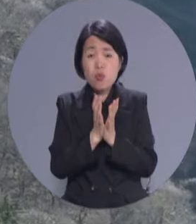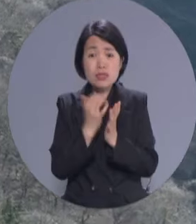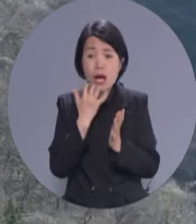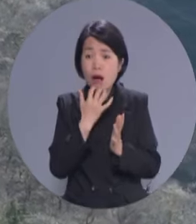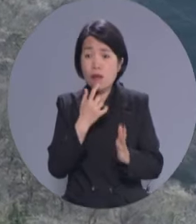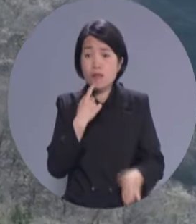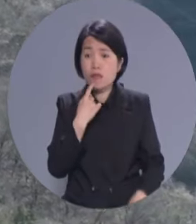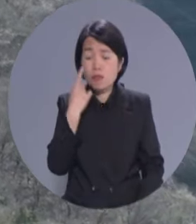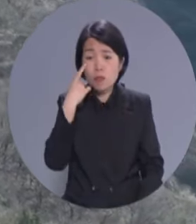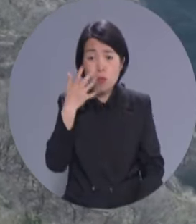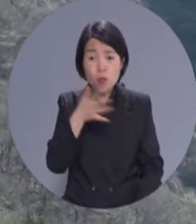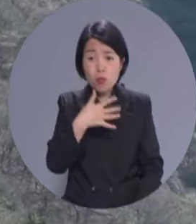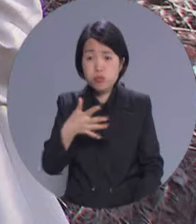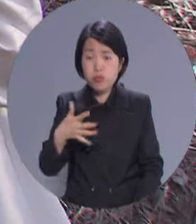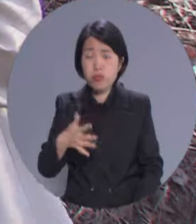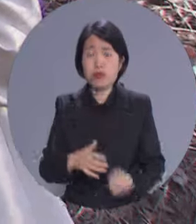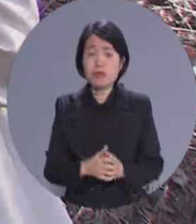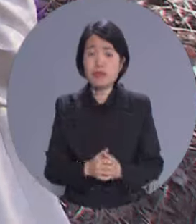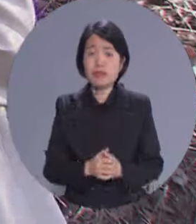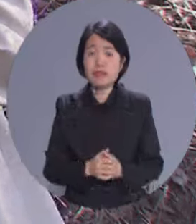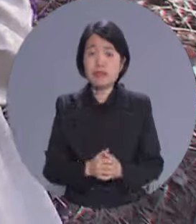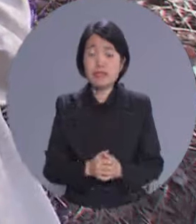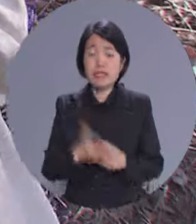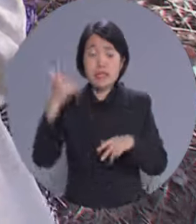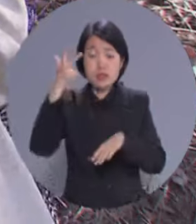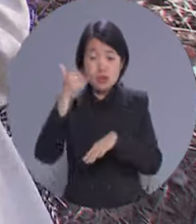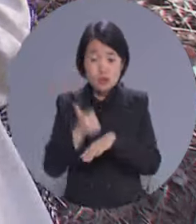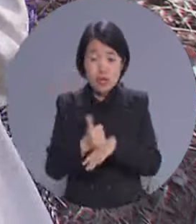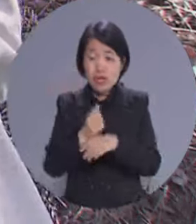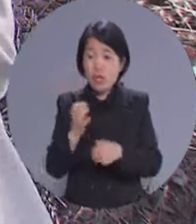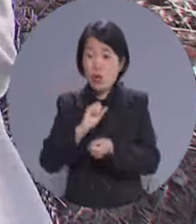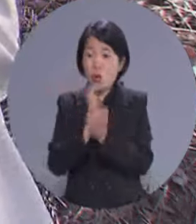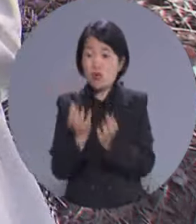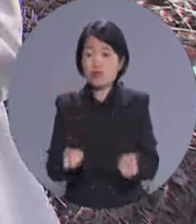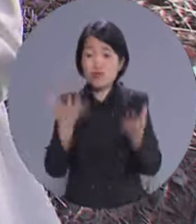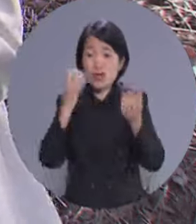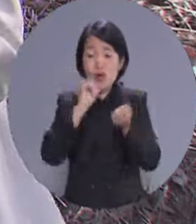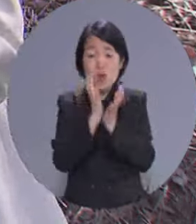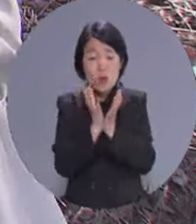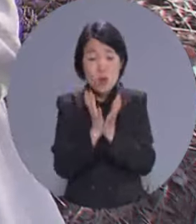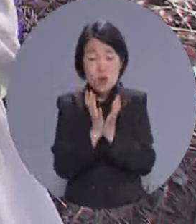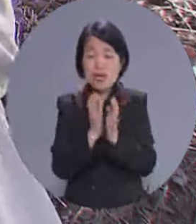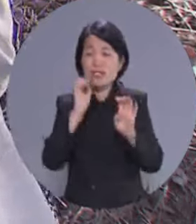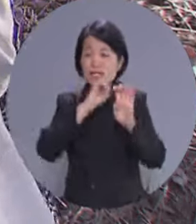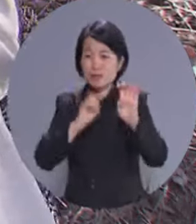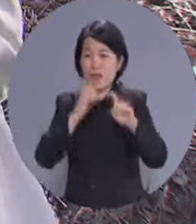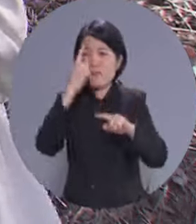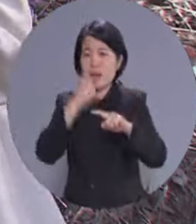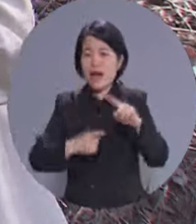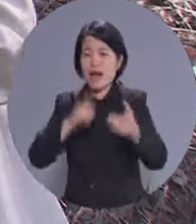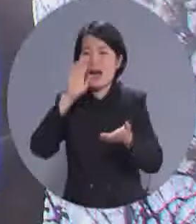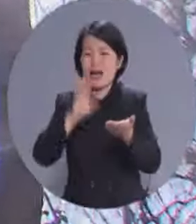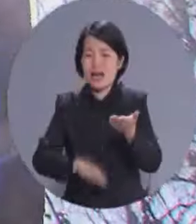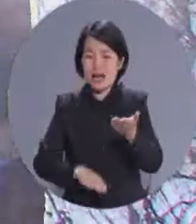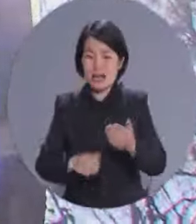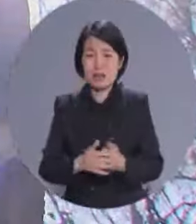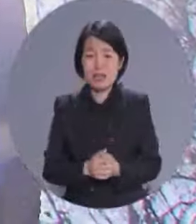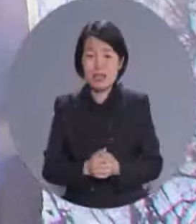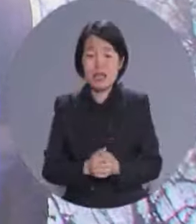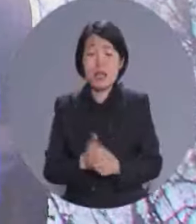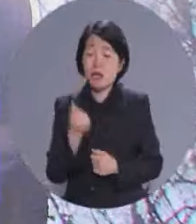물결을 찾아보기 힘듭니다. 당장 이번 주말이 축제인데 진달래 개화율은 40%에 머물고 있습니다.